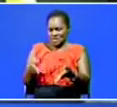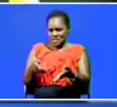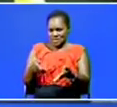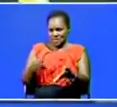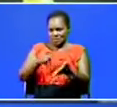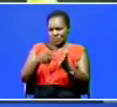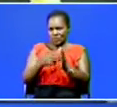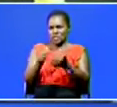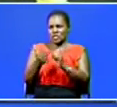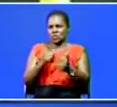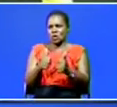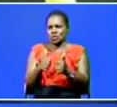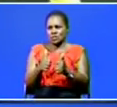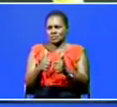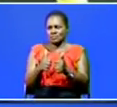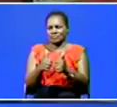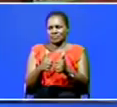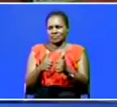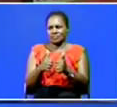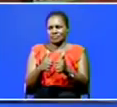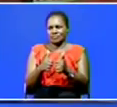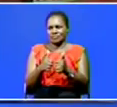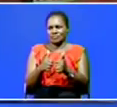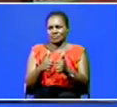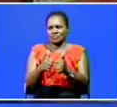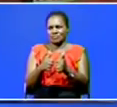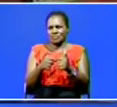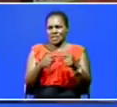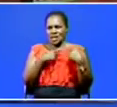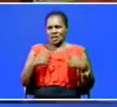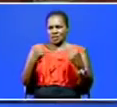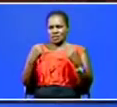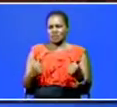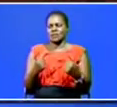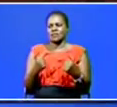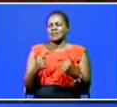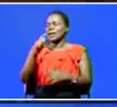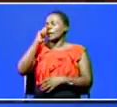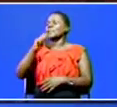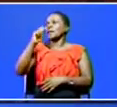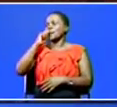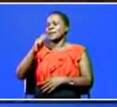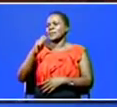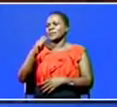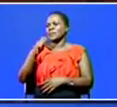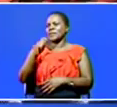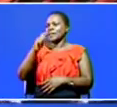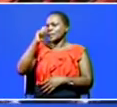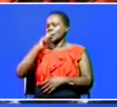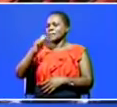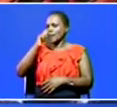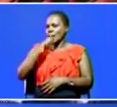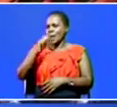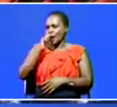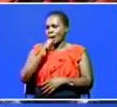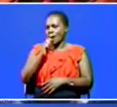Wizara ya Michezo na Turathi ya Kitaifa. Kwa moyo thabiti, Jamhuri ya Muungano wa Tanzania Katika nchi wanachama wa